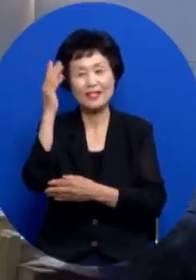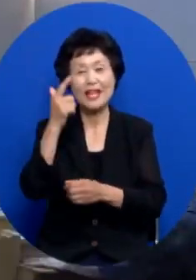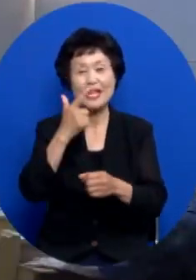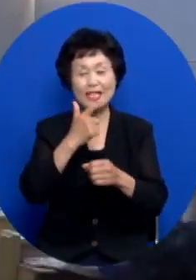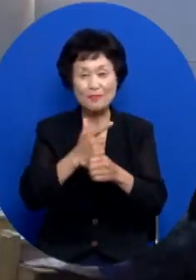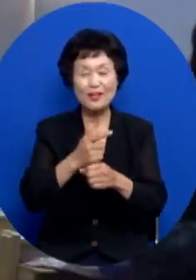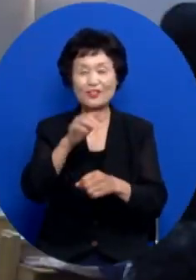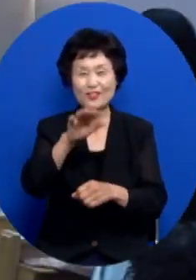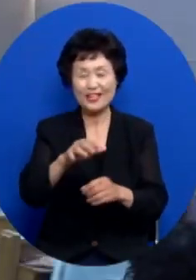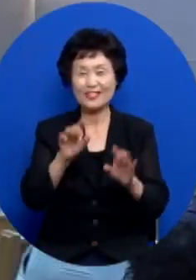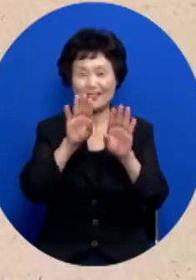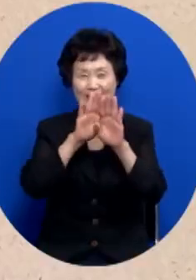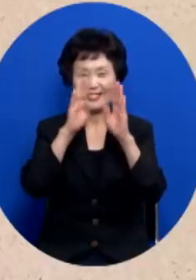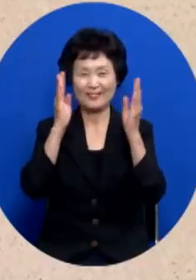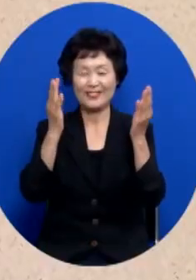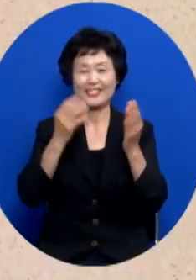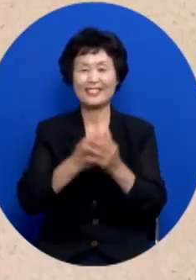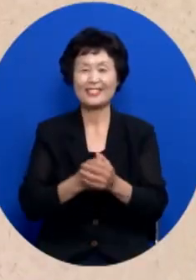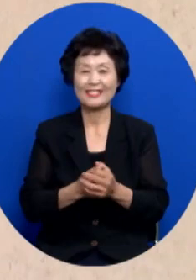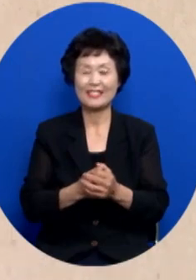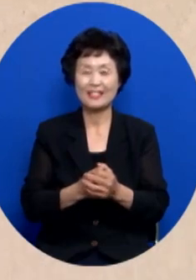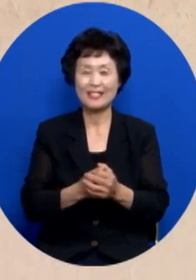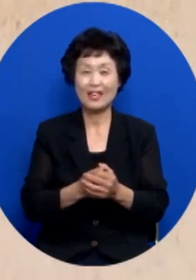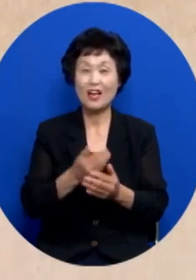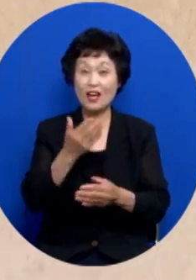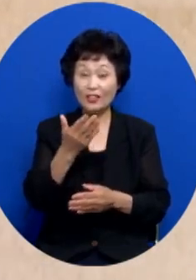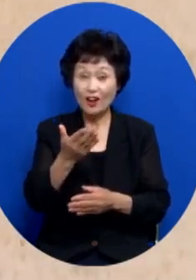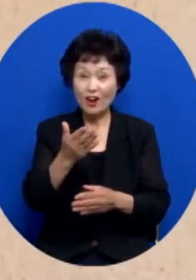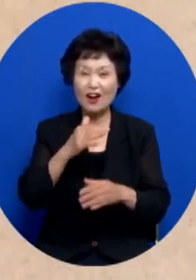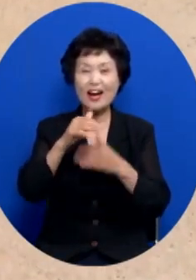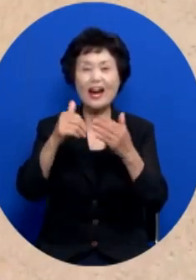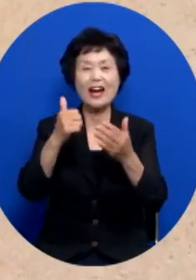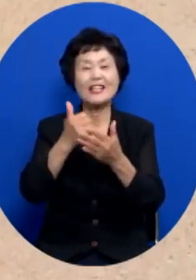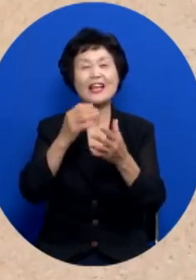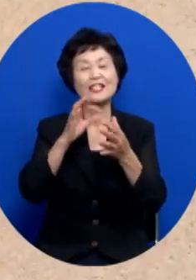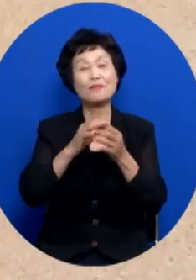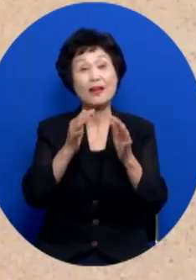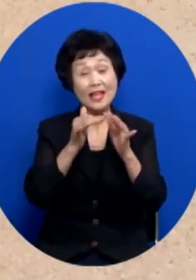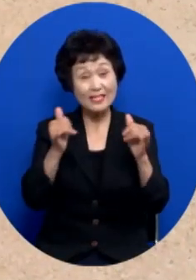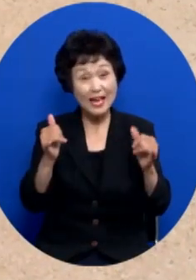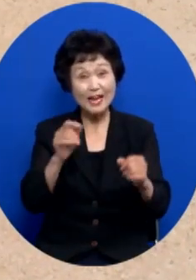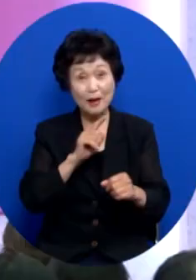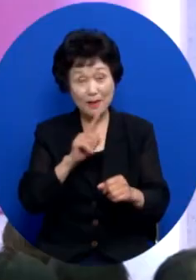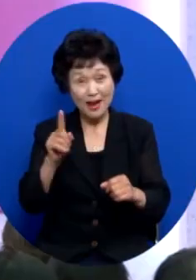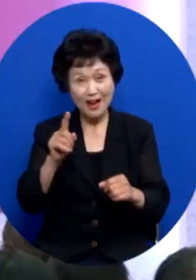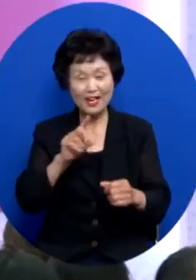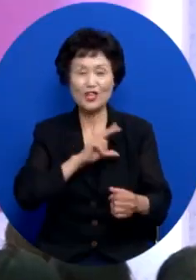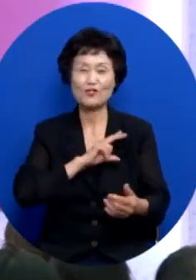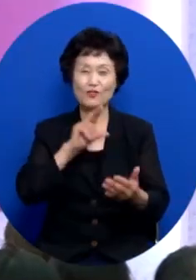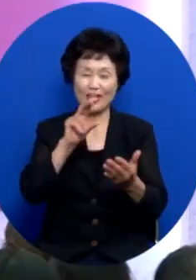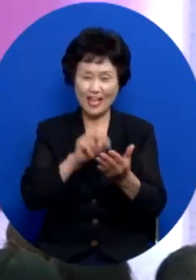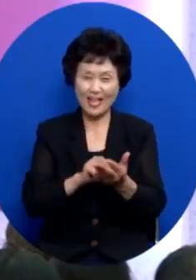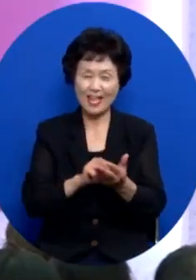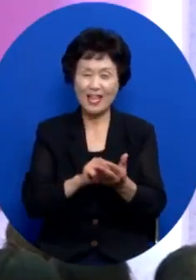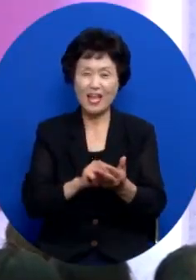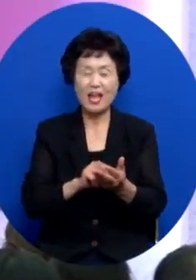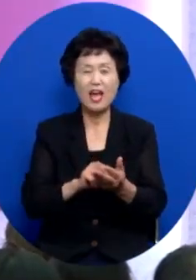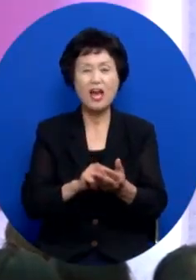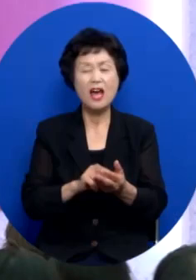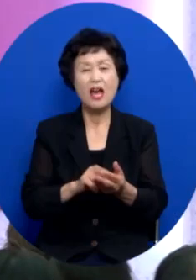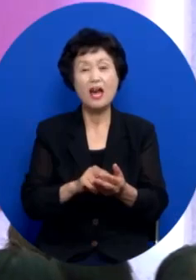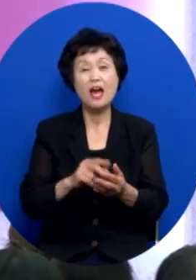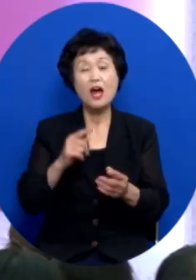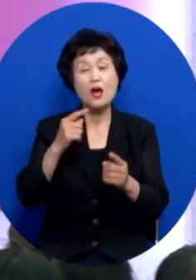예전교회에서 열렸습니다. 너 하나님의 사람아를 주제로 열린 이번 세미나는 목회 현장에서 상처받은